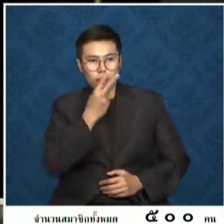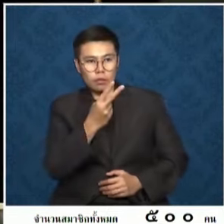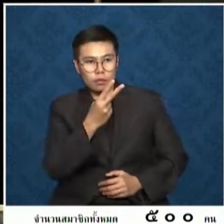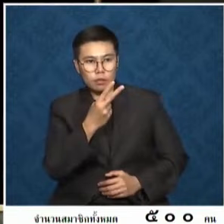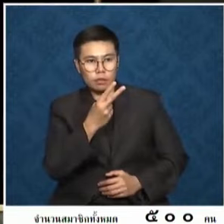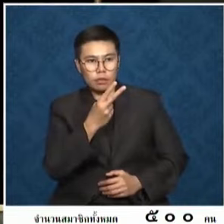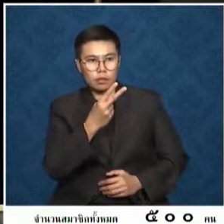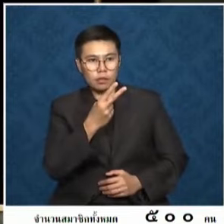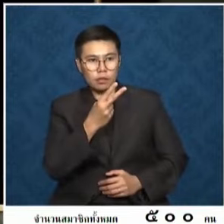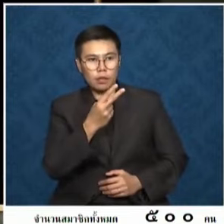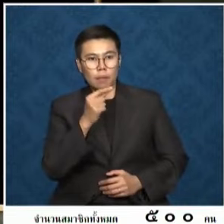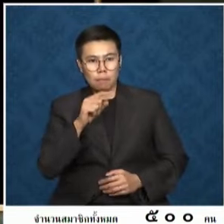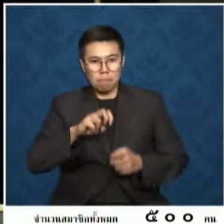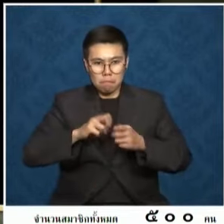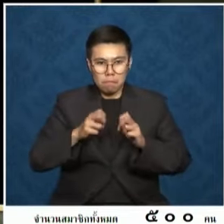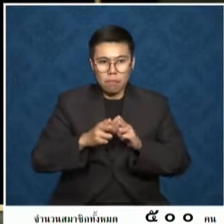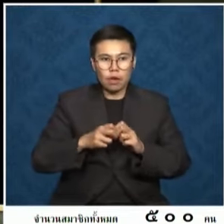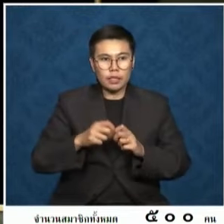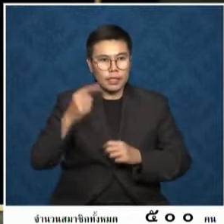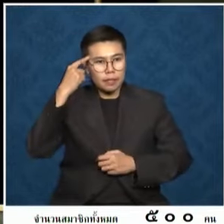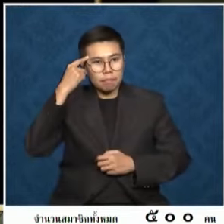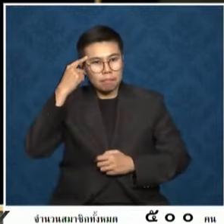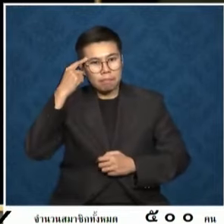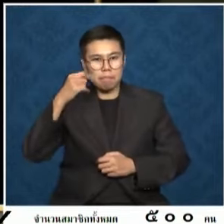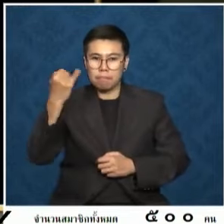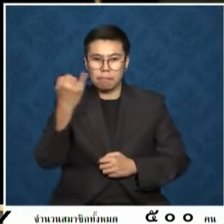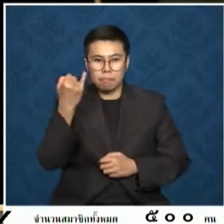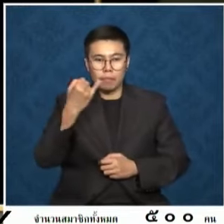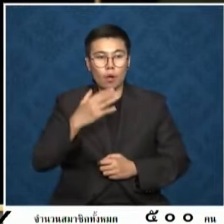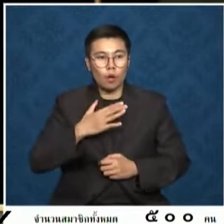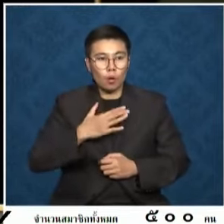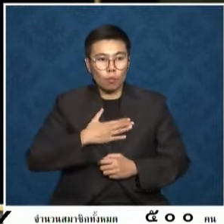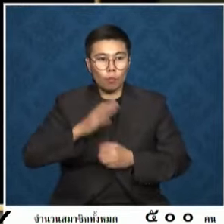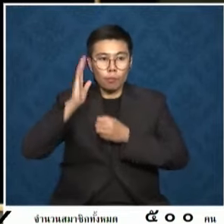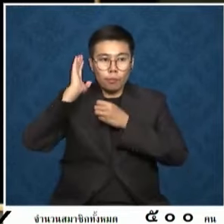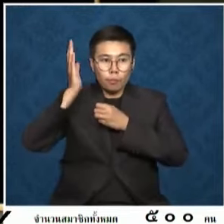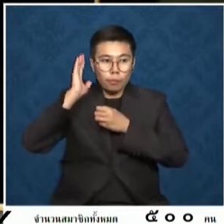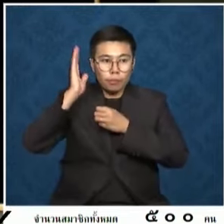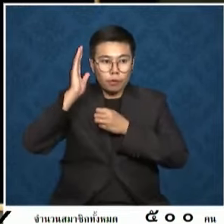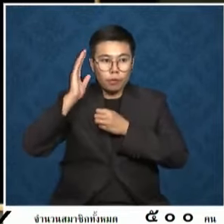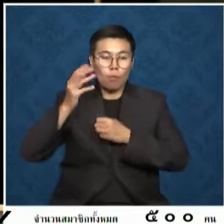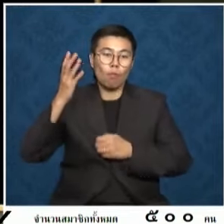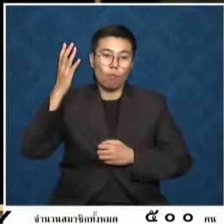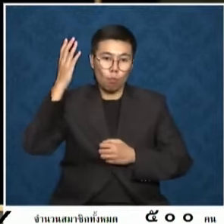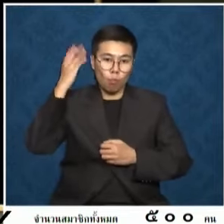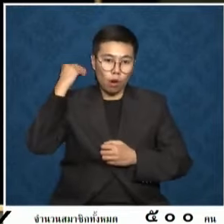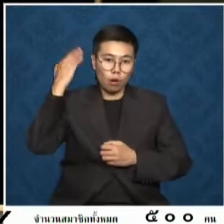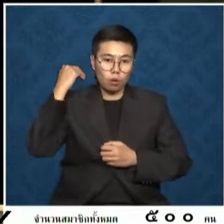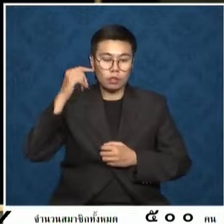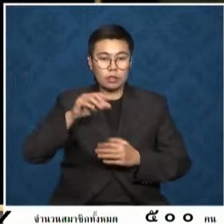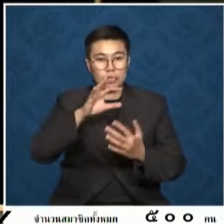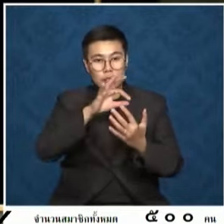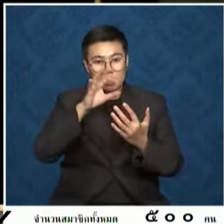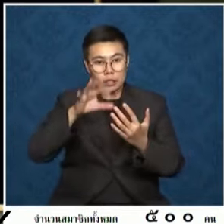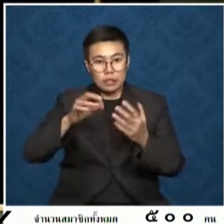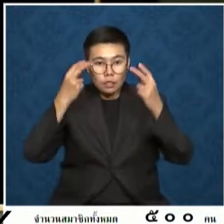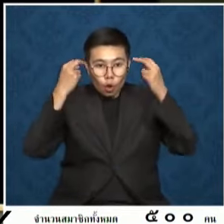เจตนารมณ์ที่ไม่ดีผมเนี่ยครับหลังจากอภิปรายเมื่อวันเลือกนายกรัฐมนตรี